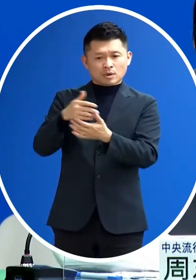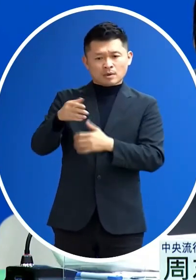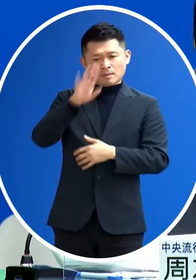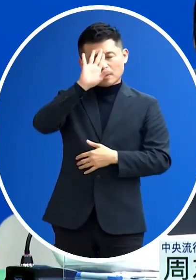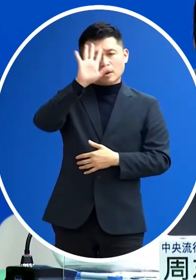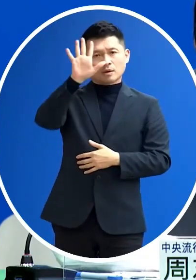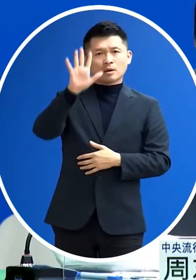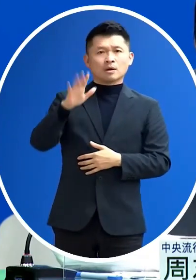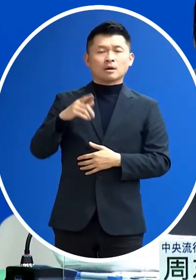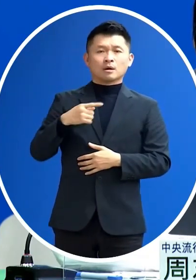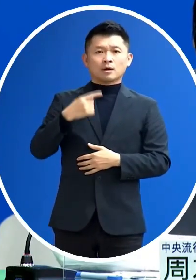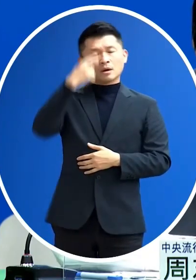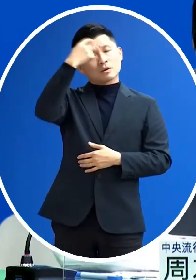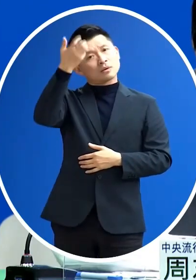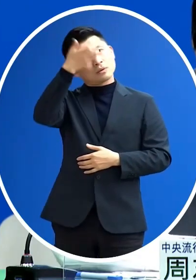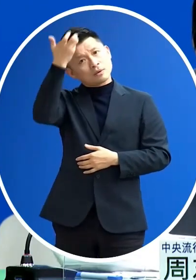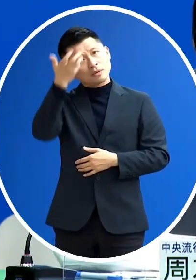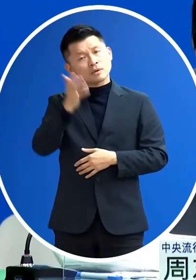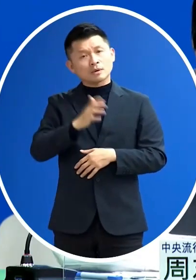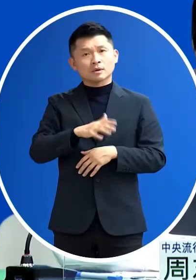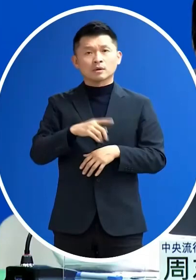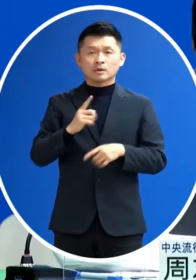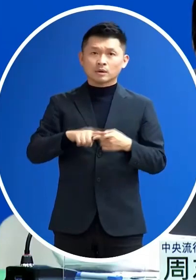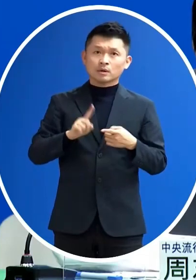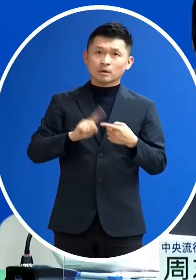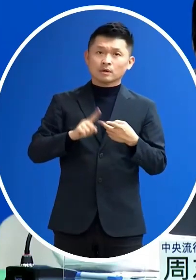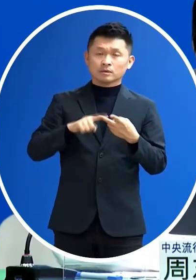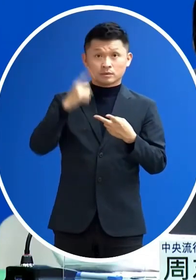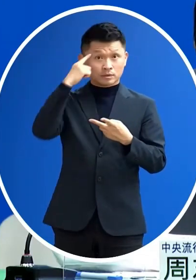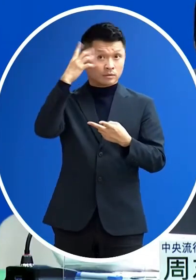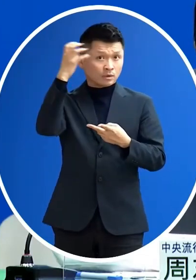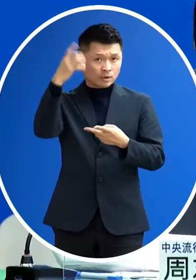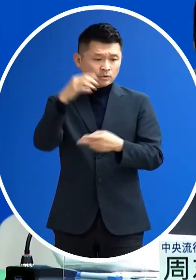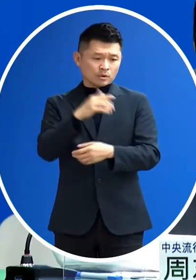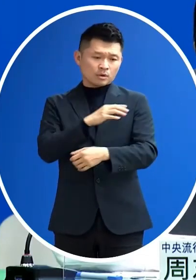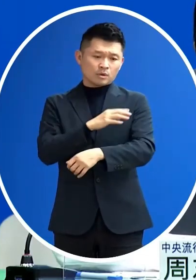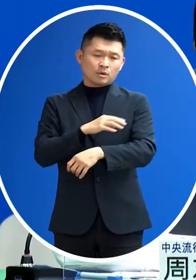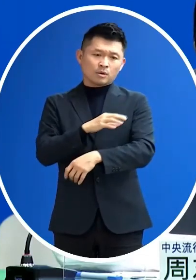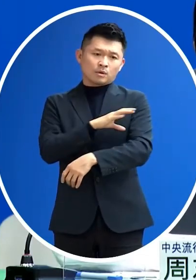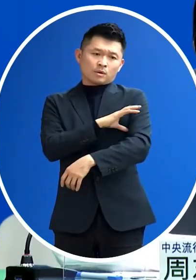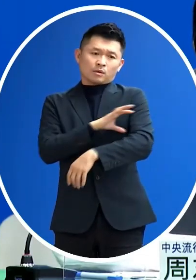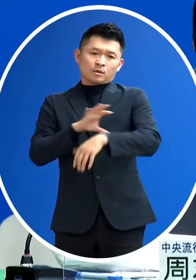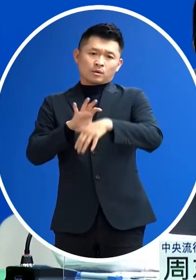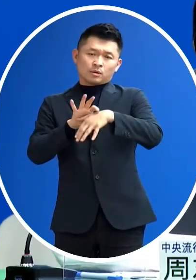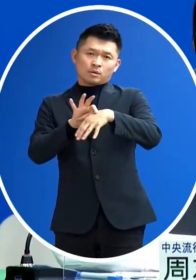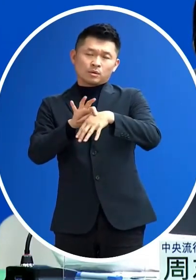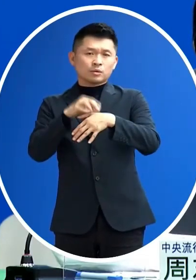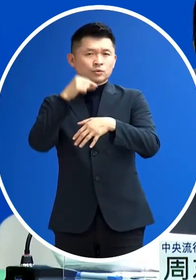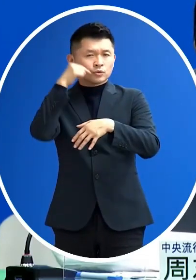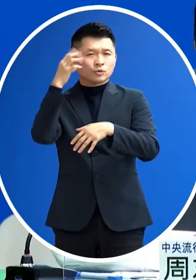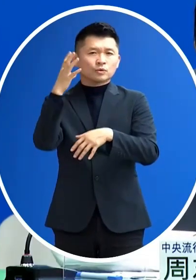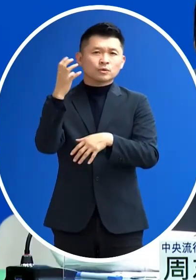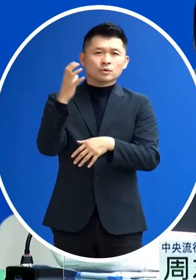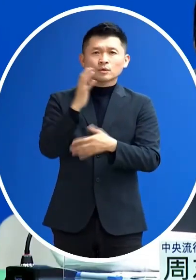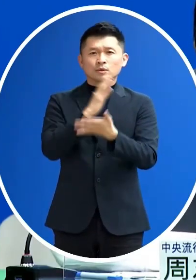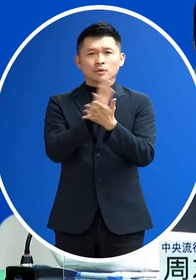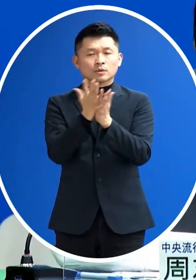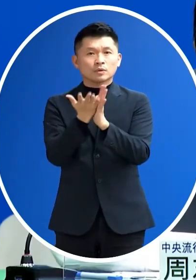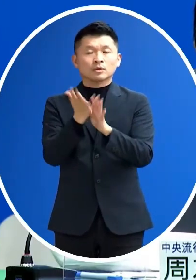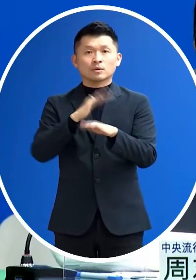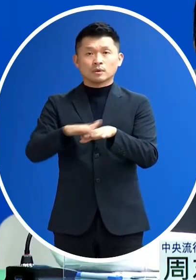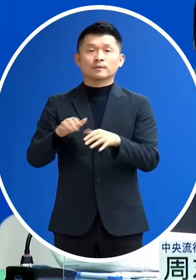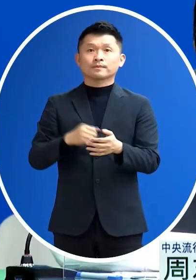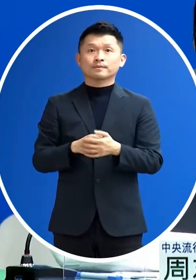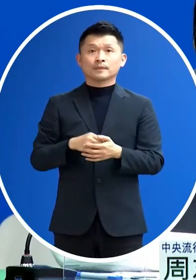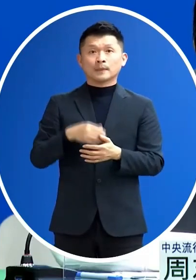状，包括有发烧，可能一般发生的时候会有头痛、肌肉酸痛这些类感冒的症状，但是比较不会有